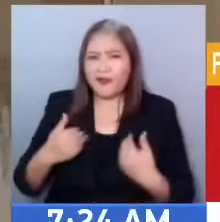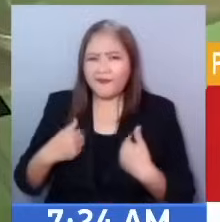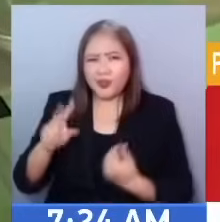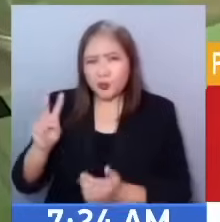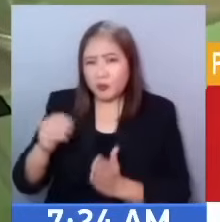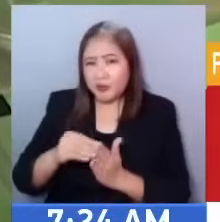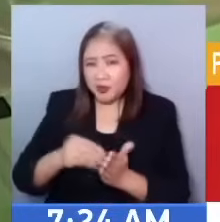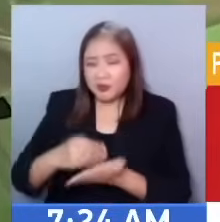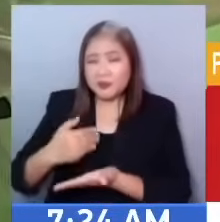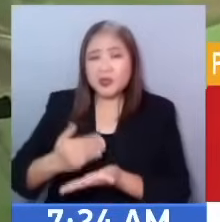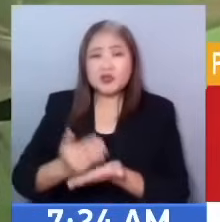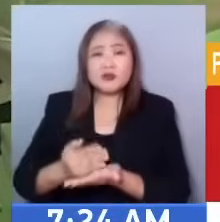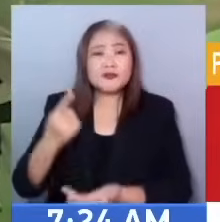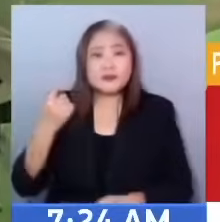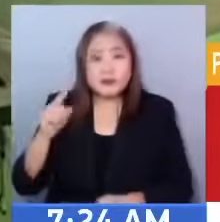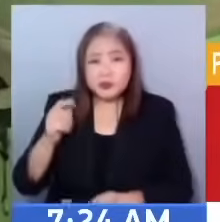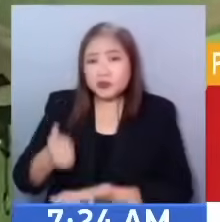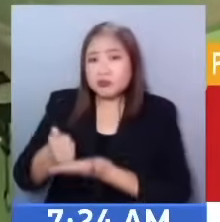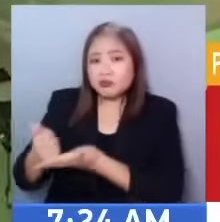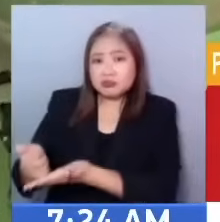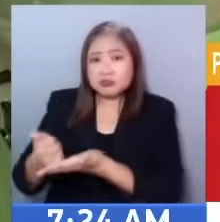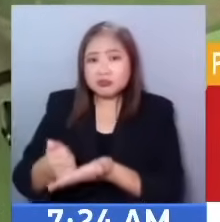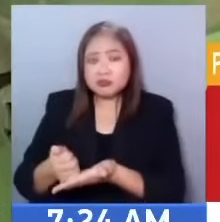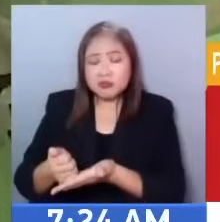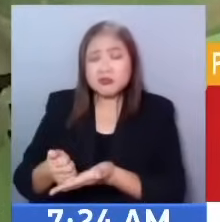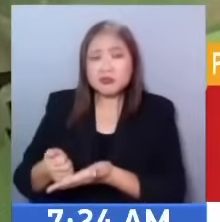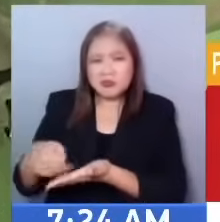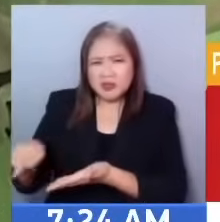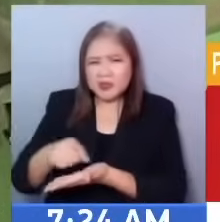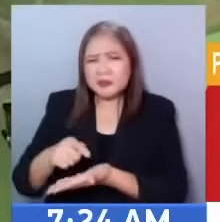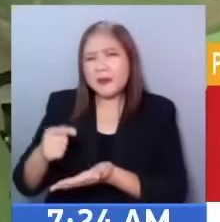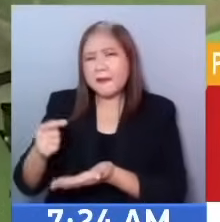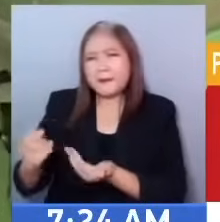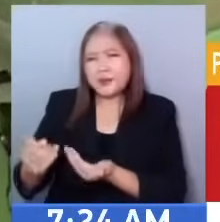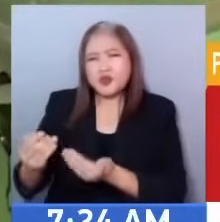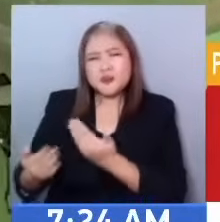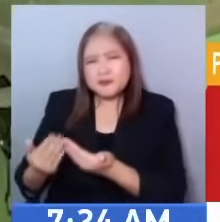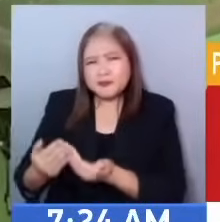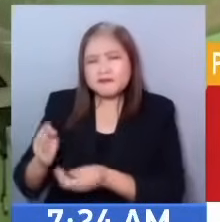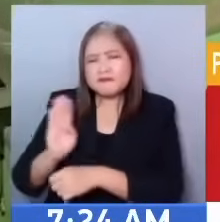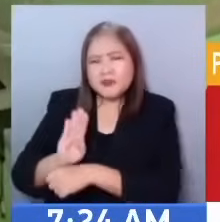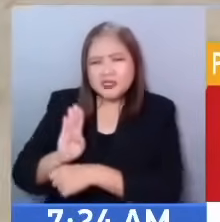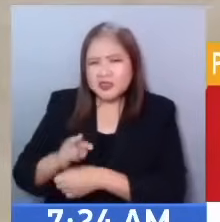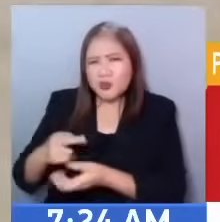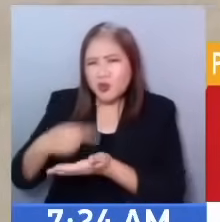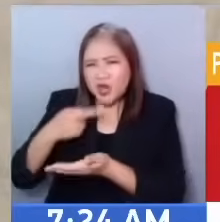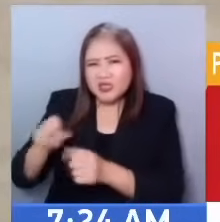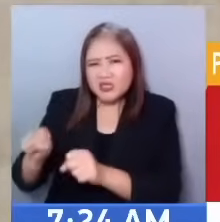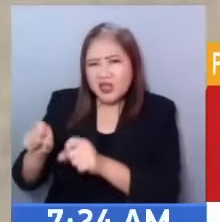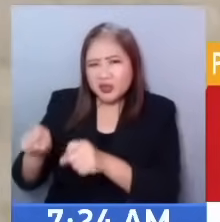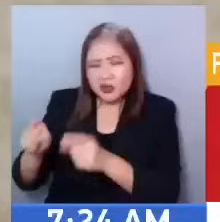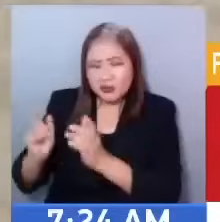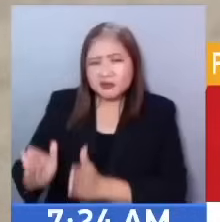para tulungan ang small rice retailers? Opo. So kasama na Senado doon?